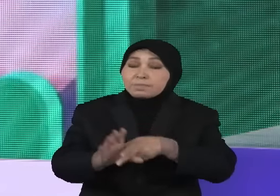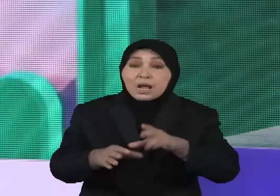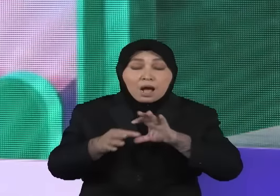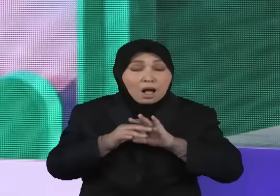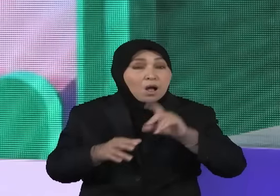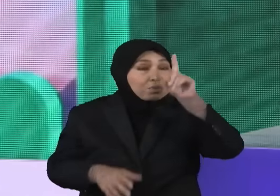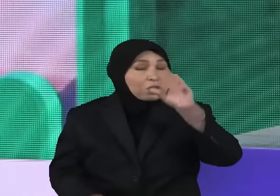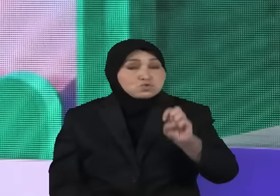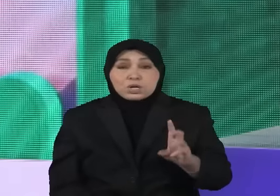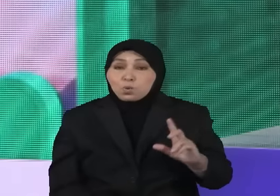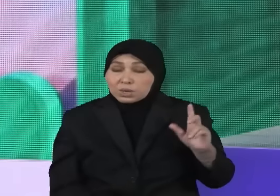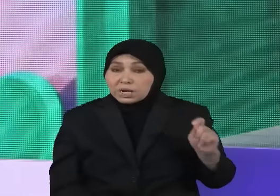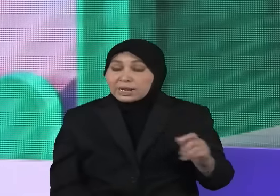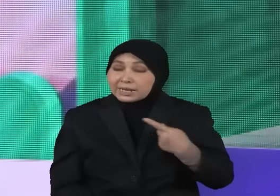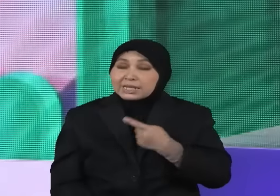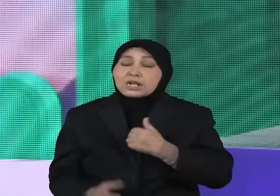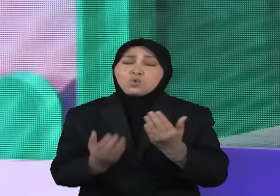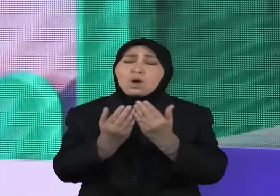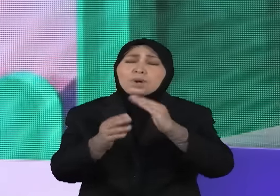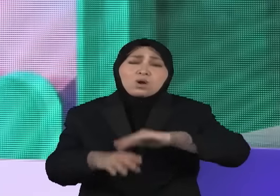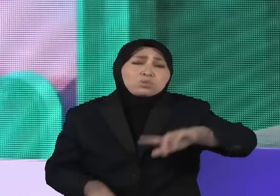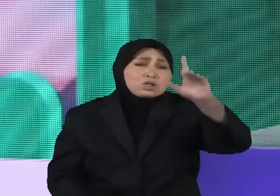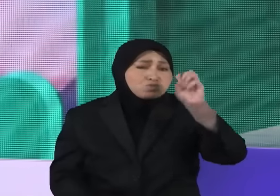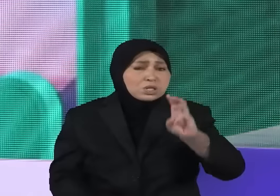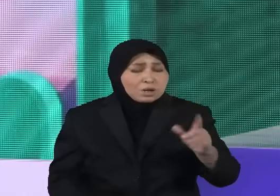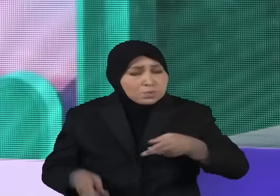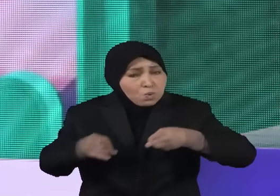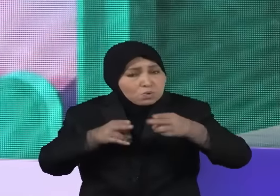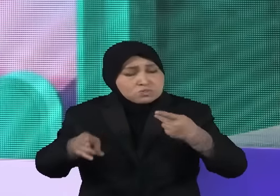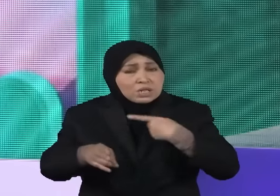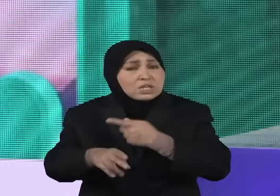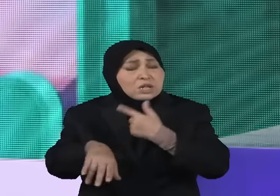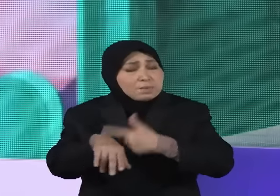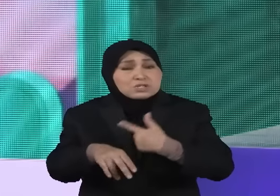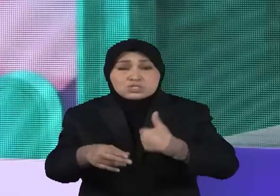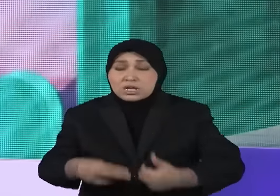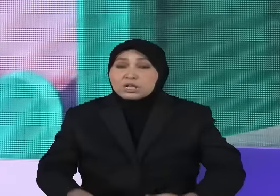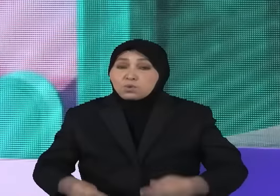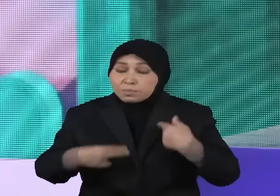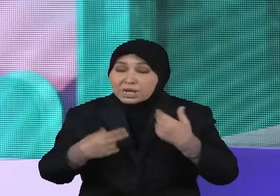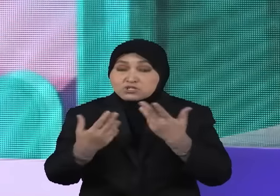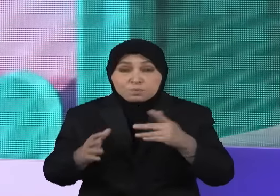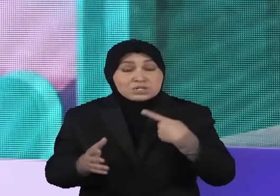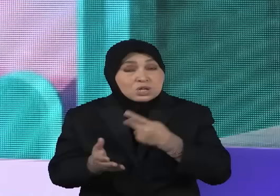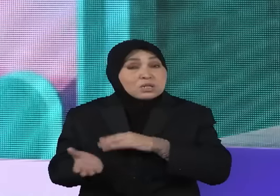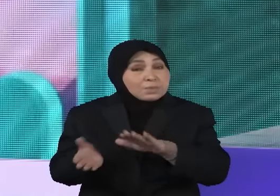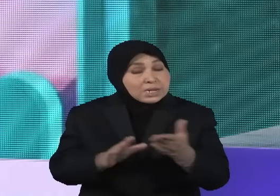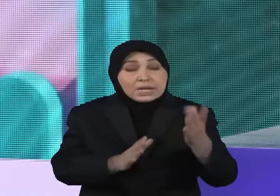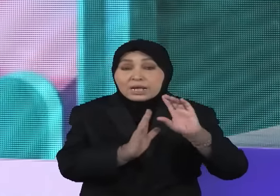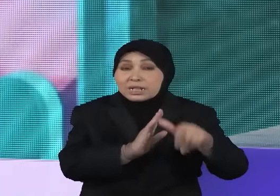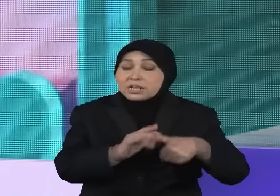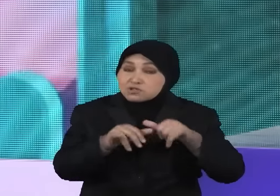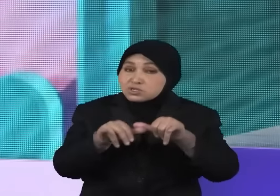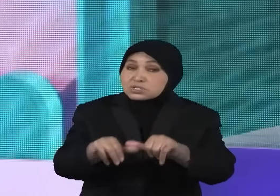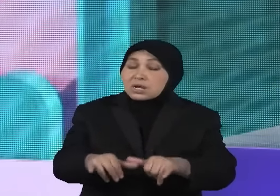Allah Subhanahu Wa Taala. Kita berdoa kepada Allah Subhanahu Wa Taala urusan kita semasa hidup dan juga selepas kita pergi nanti, masih